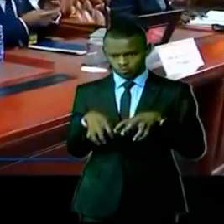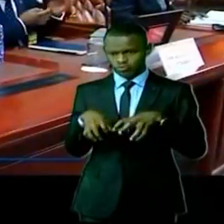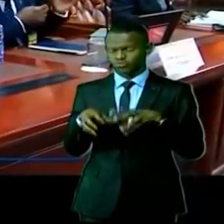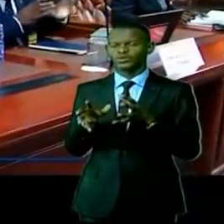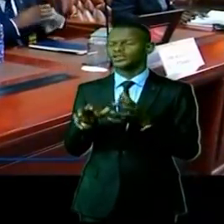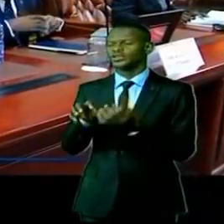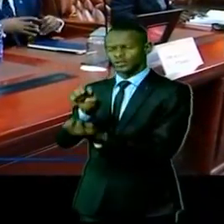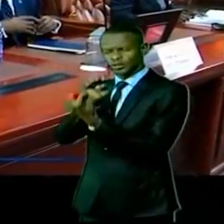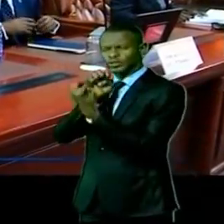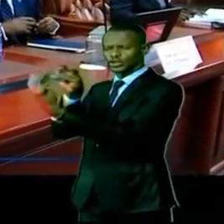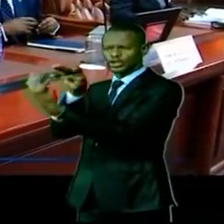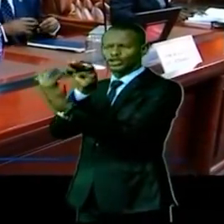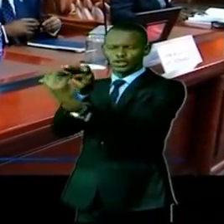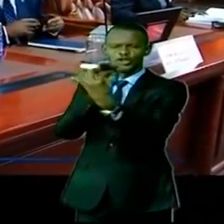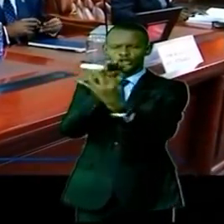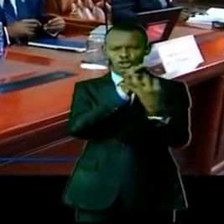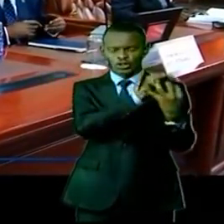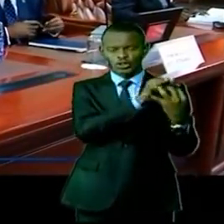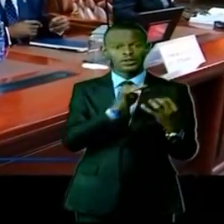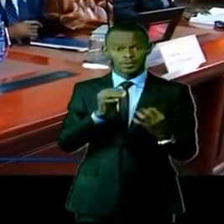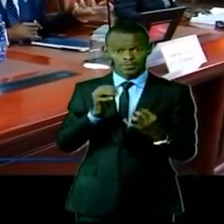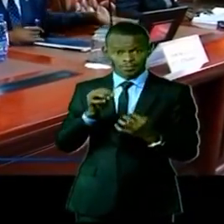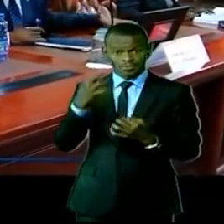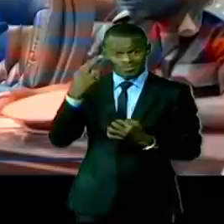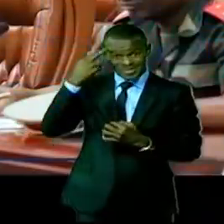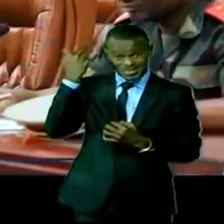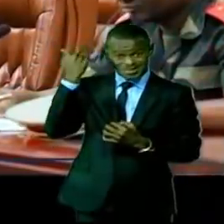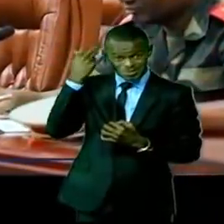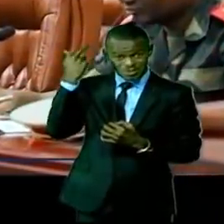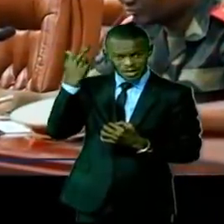et des opérations FARDC tout court.